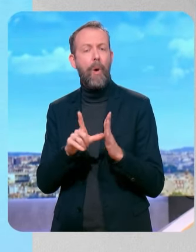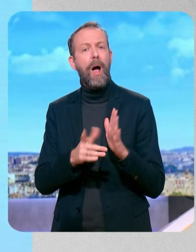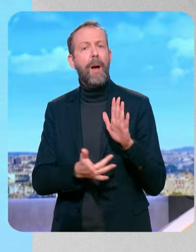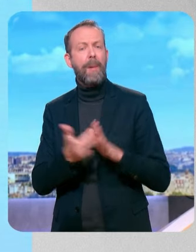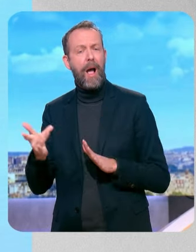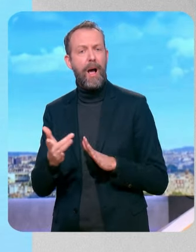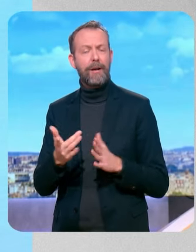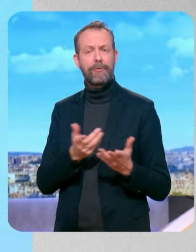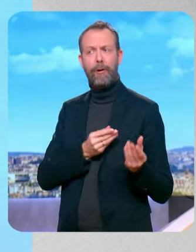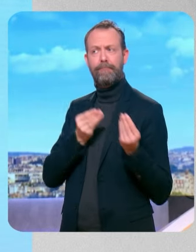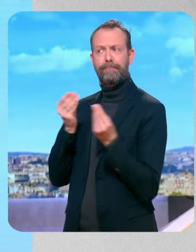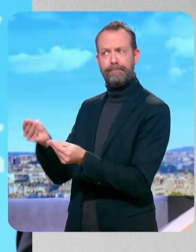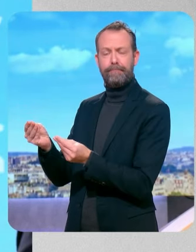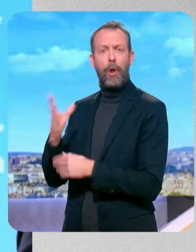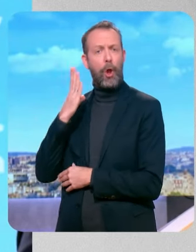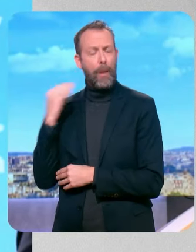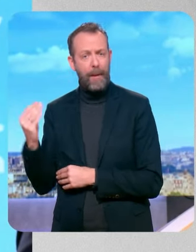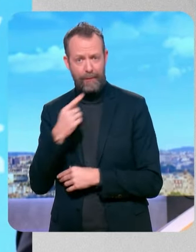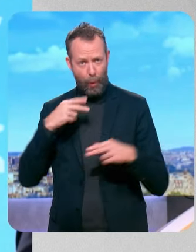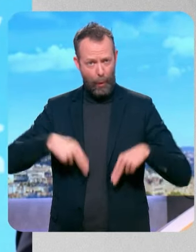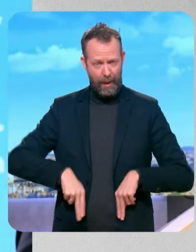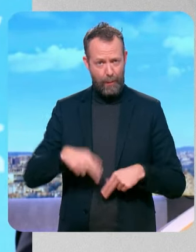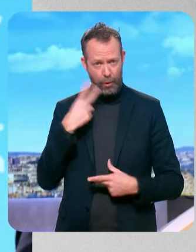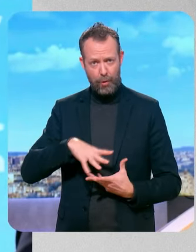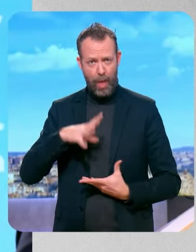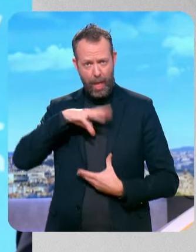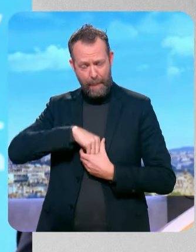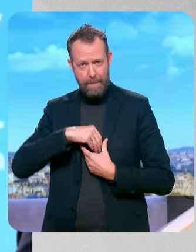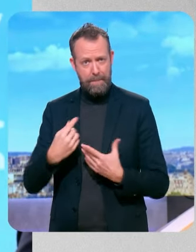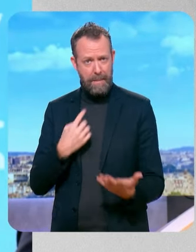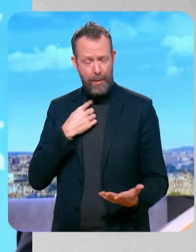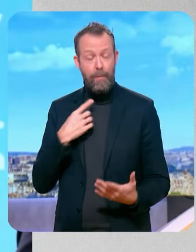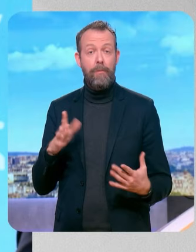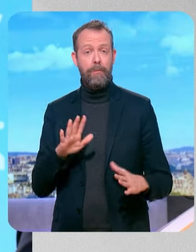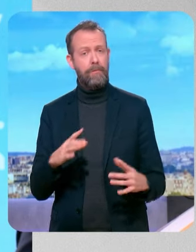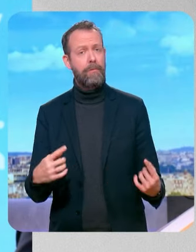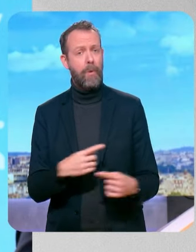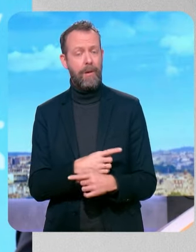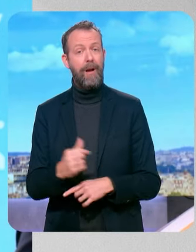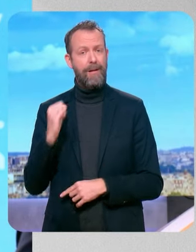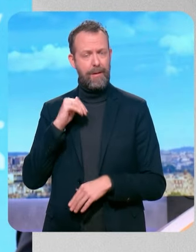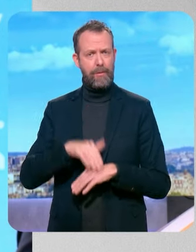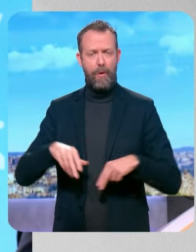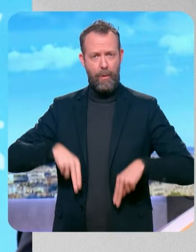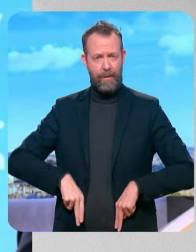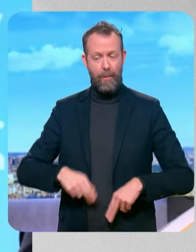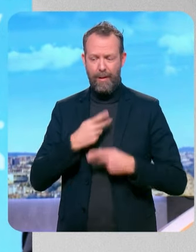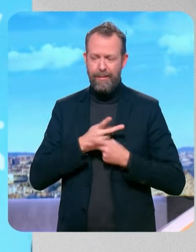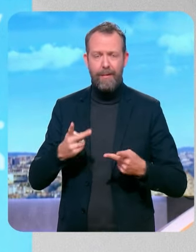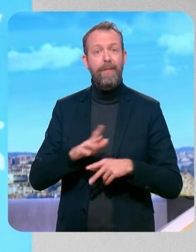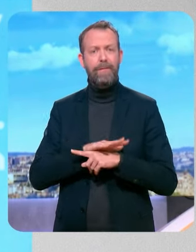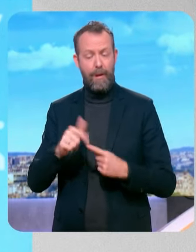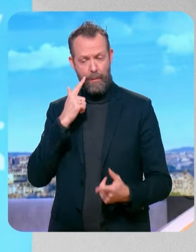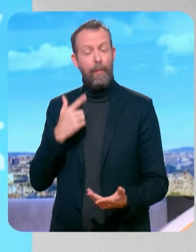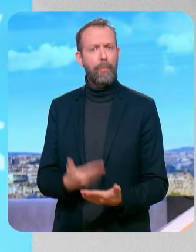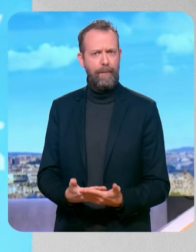ce gouvernement a perdu son âme ? C'est le contraire. Ce que le gouvernement a dit hier soir et a fait hier soir, a prouvé hier